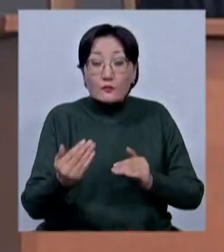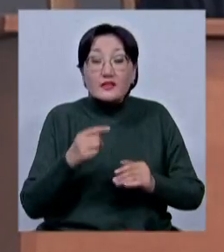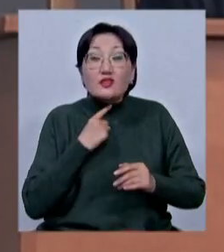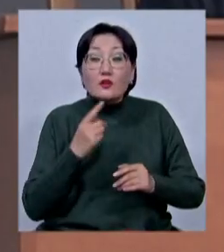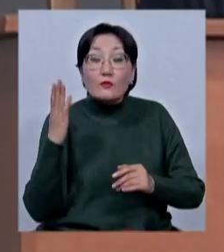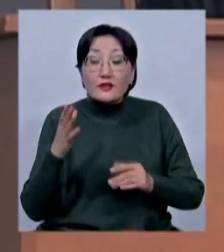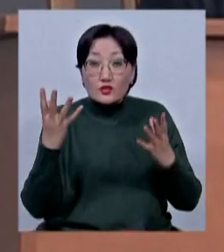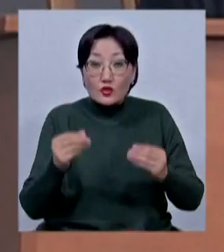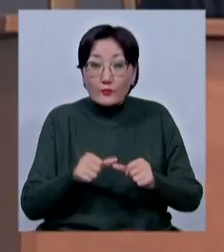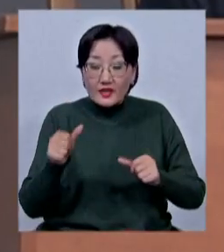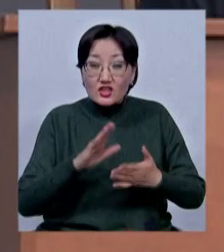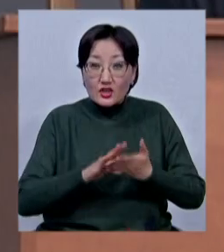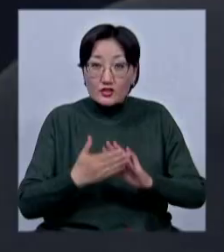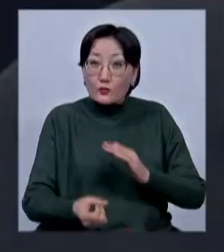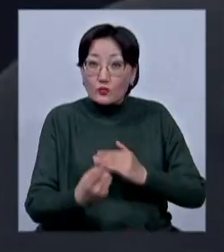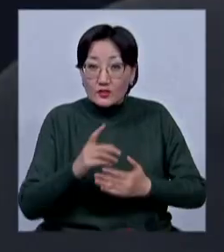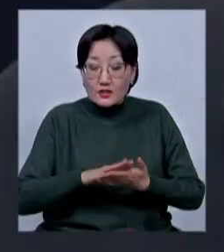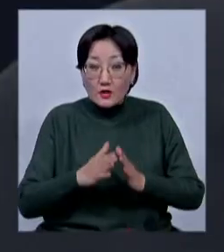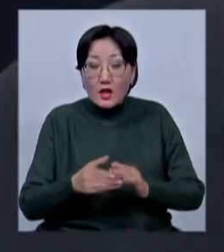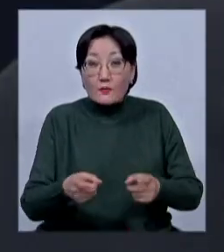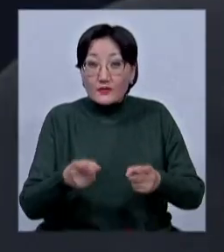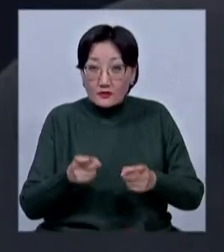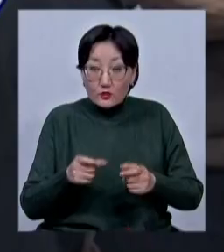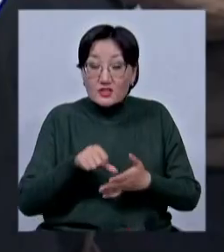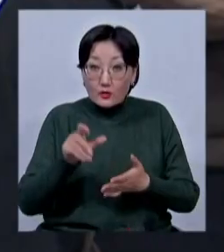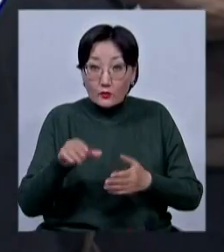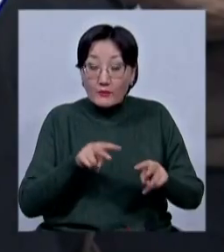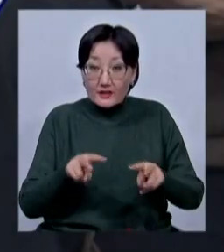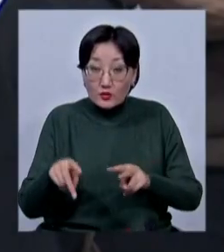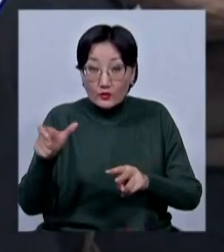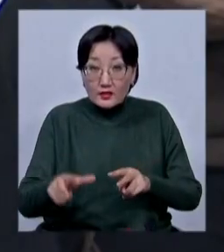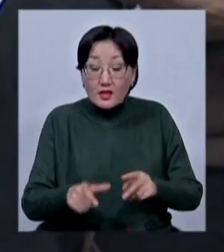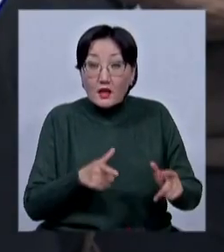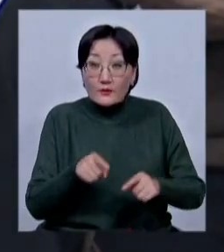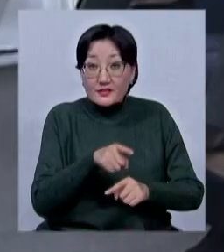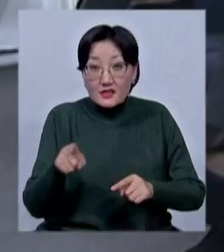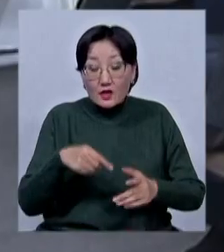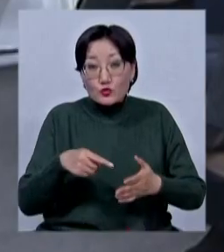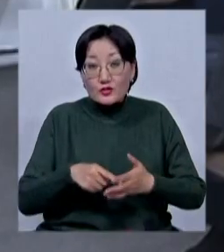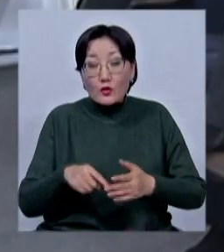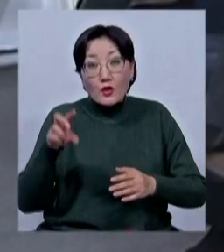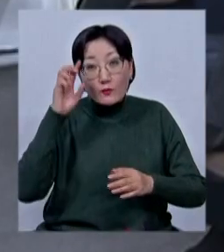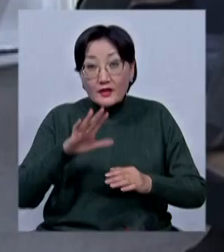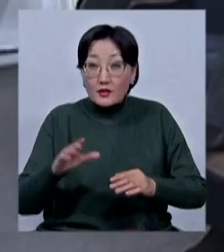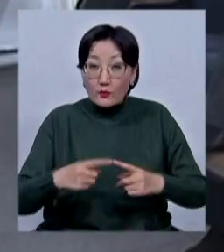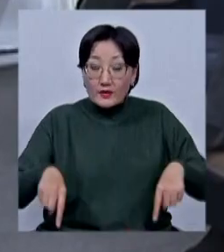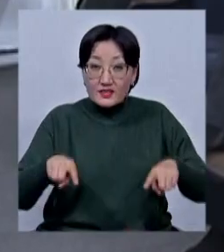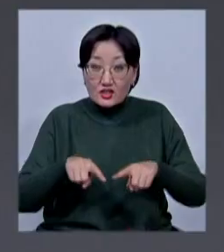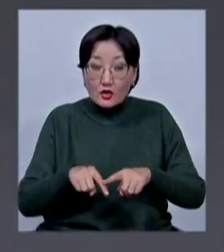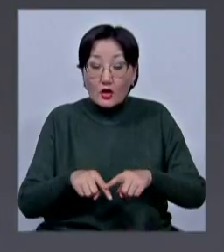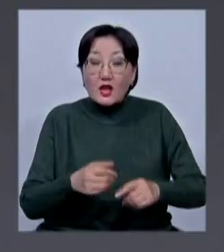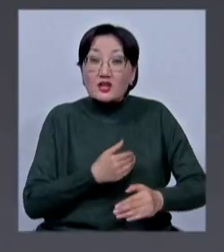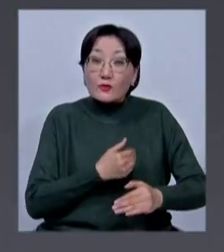дауыс беру күні ерекше жағдайлар туындаған кезде тартылатын болады. Бақылаушыларды даярлау барысында қаланың үкіметтік емес ұйымдарынан